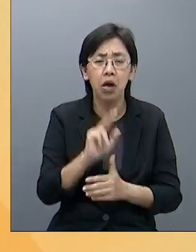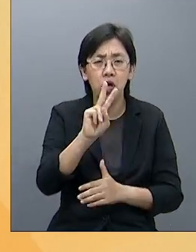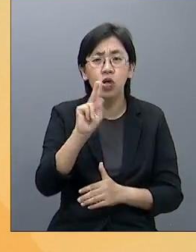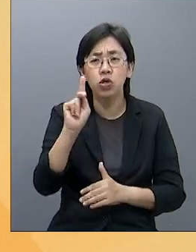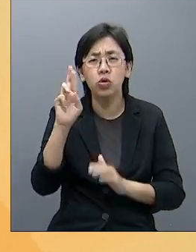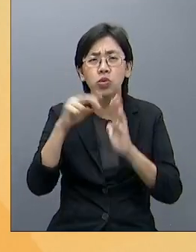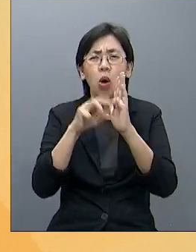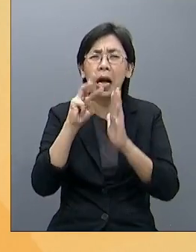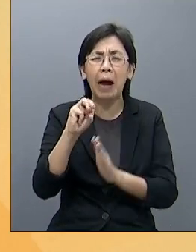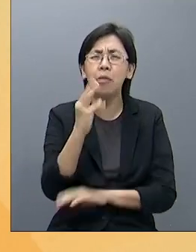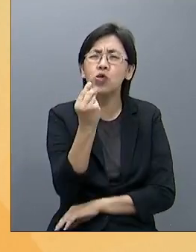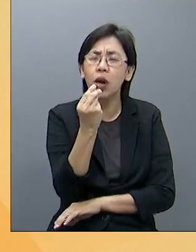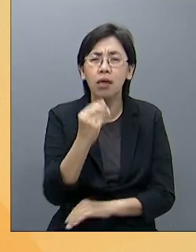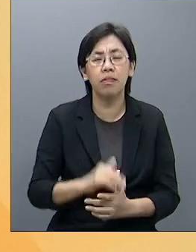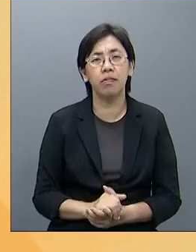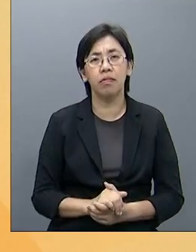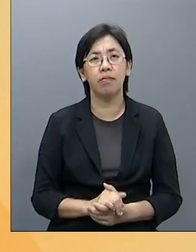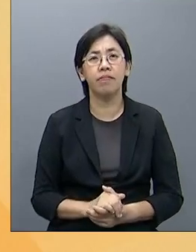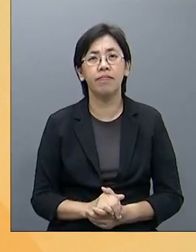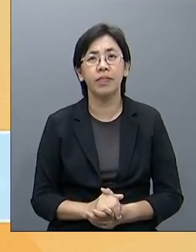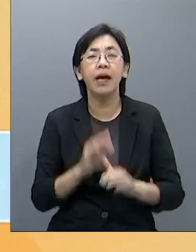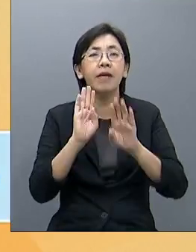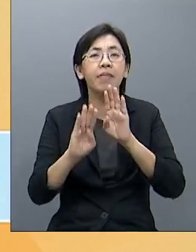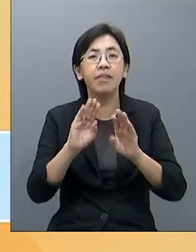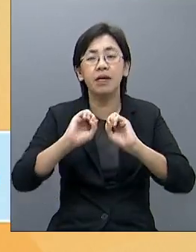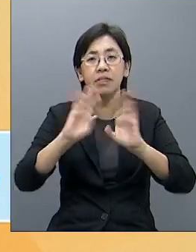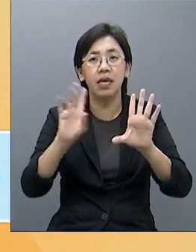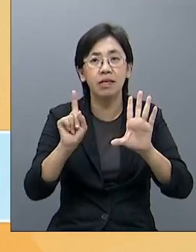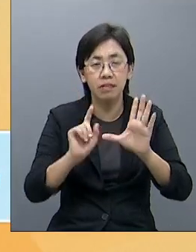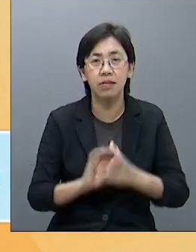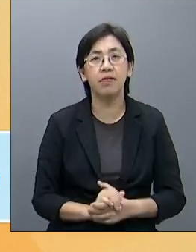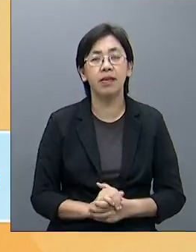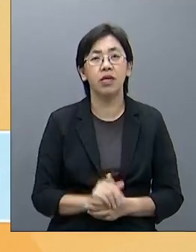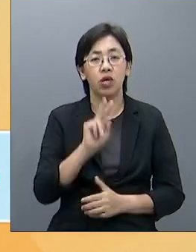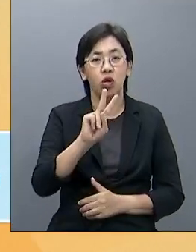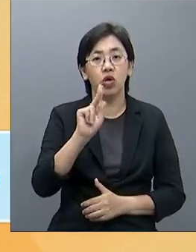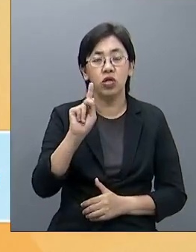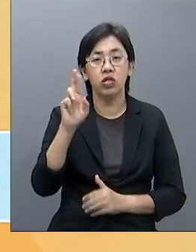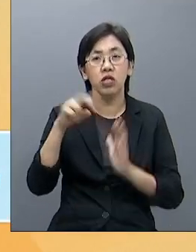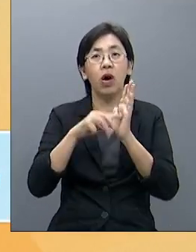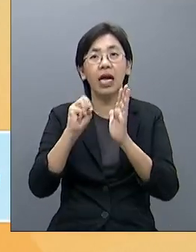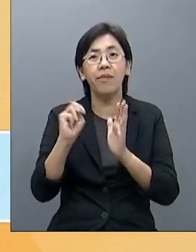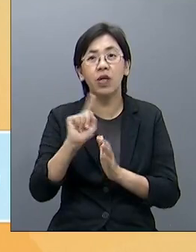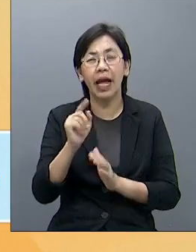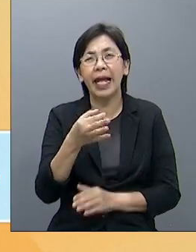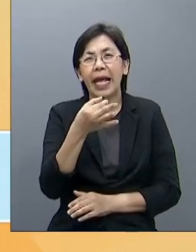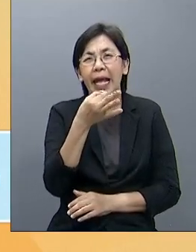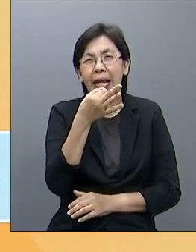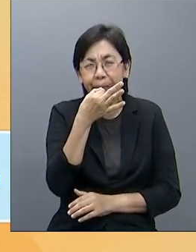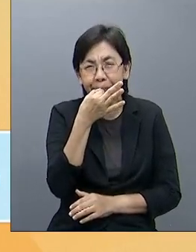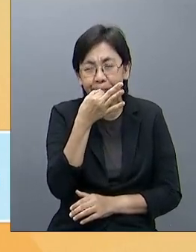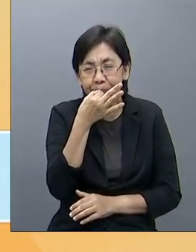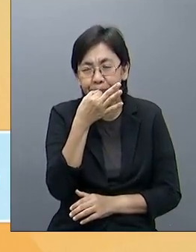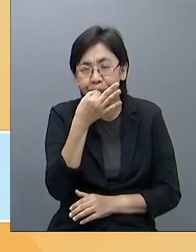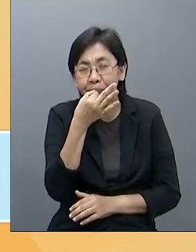ี้มัประมาณเท่าไหนครับจริ ๆ ถ้าเปียบเที่ยบใหเห็นชัดก็2 กัต่อวนนี้คือเกลือ 1 ช้อนชาเองนะครับเกลือ